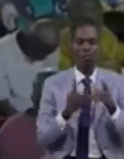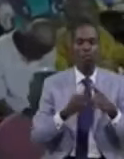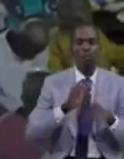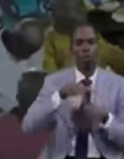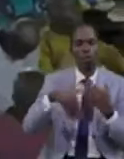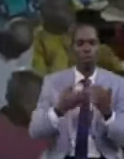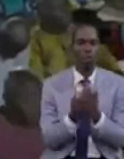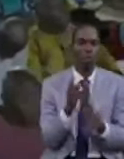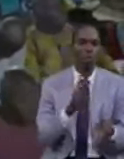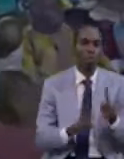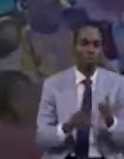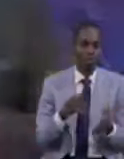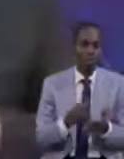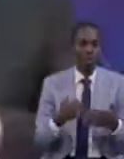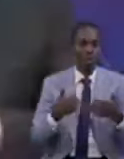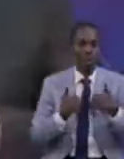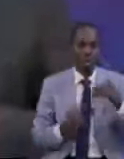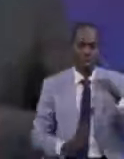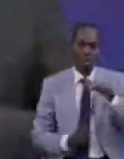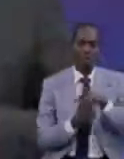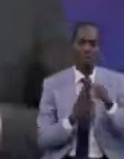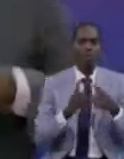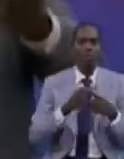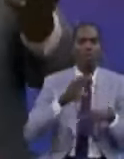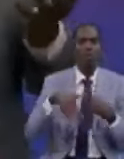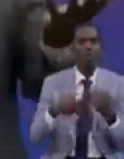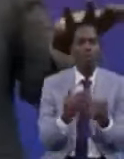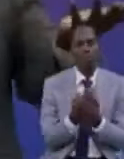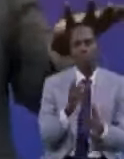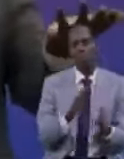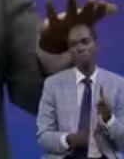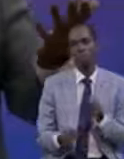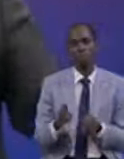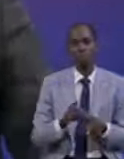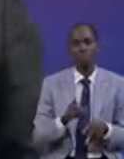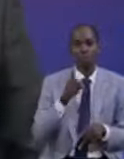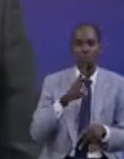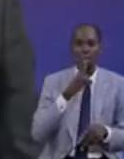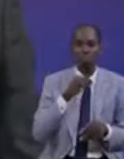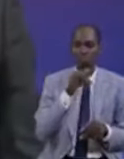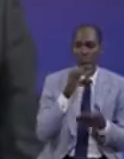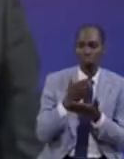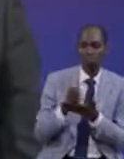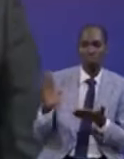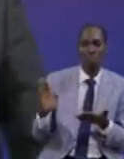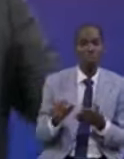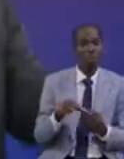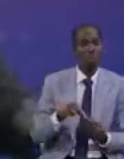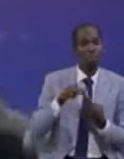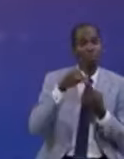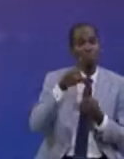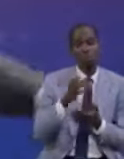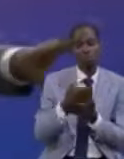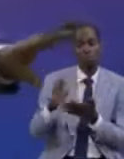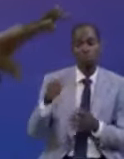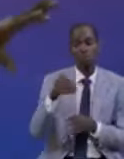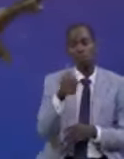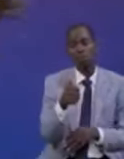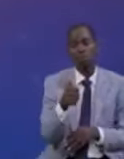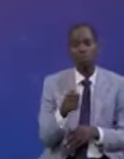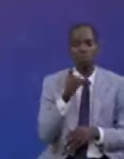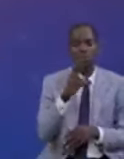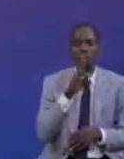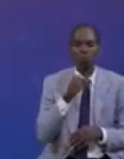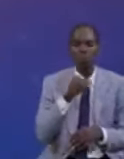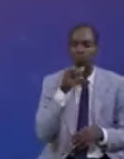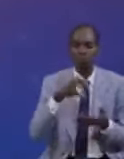été manifestée à tous les hommes tu n'es pas exclu à moins que tu ne t'exclus toi-même tu n'es pas retranché de